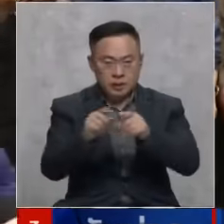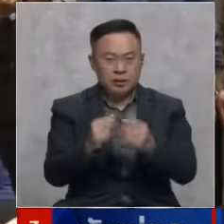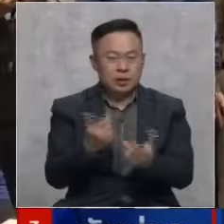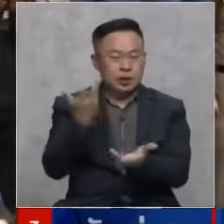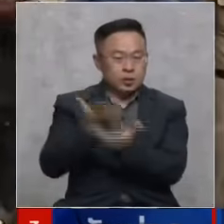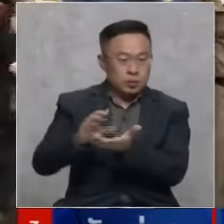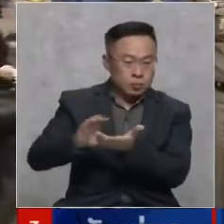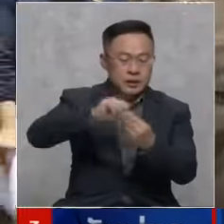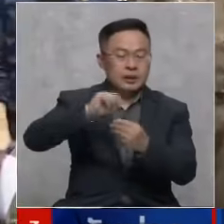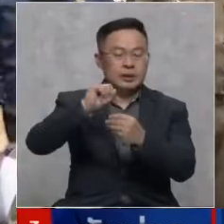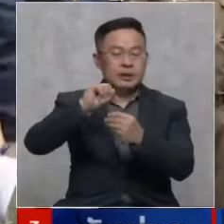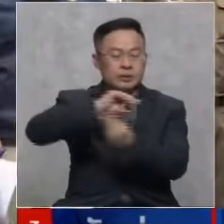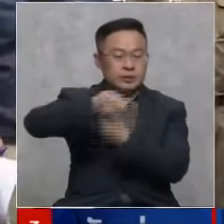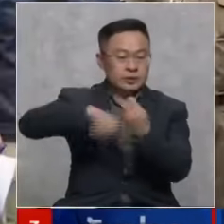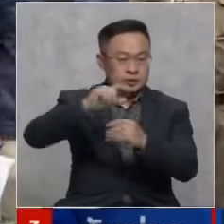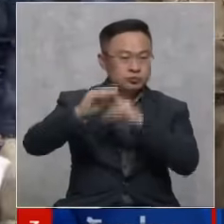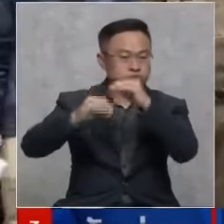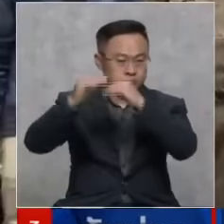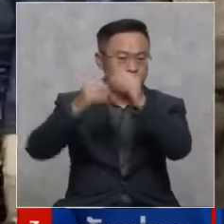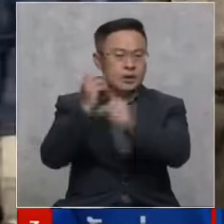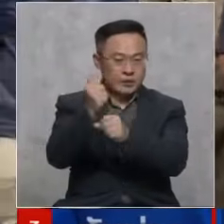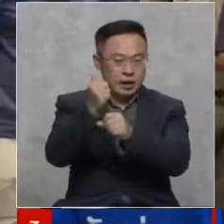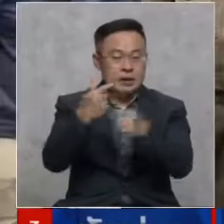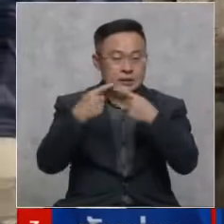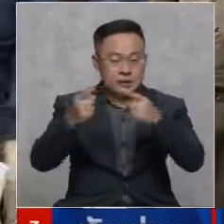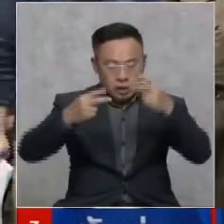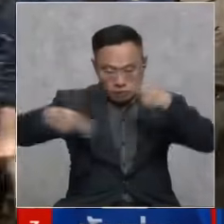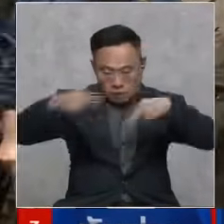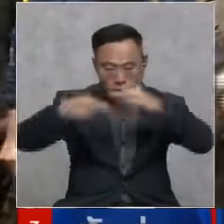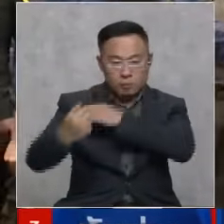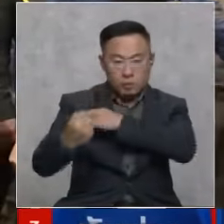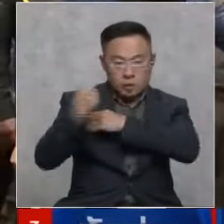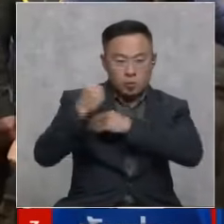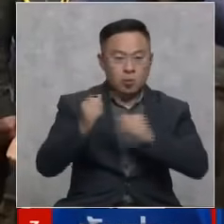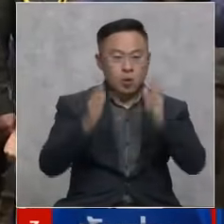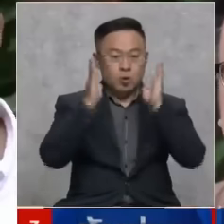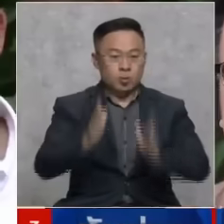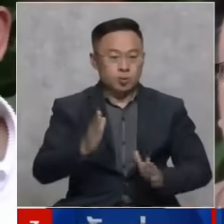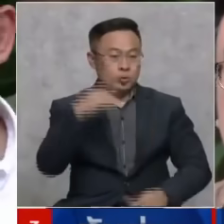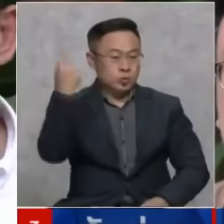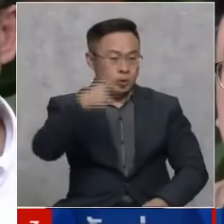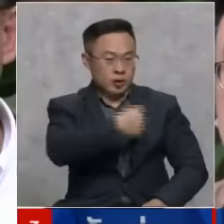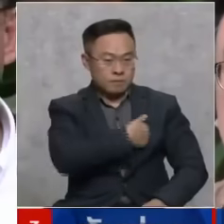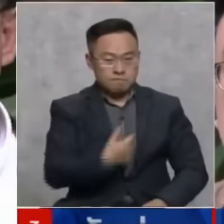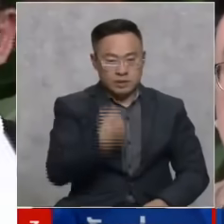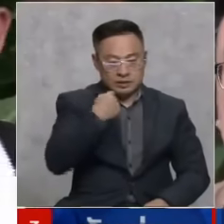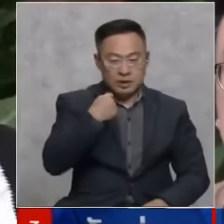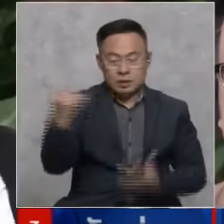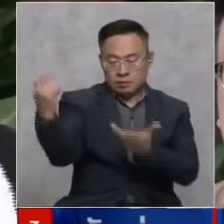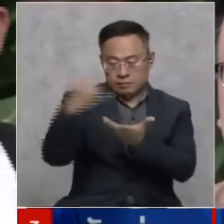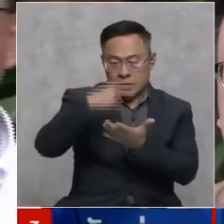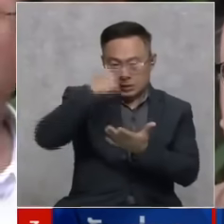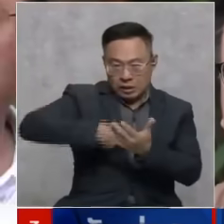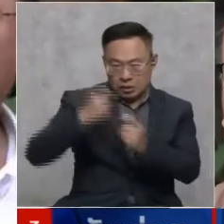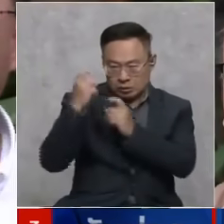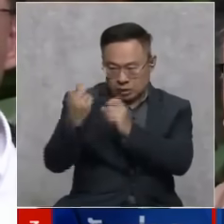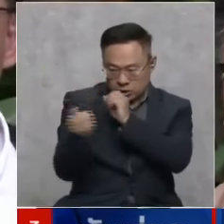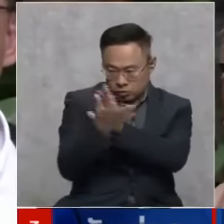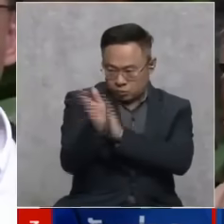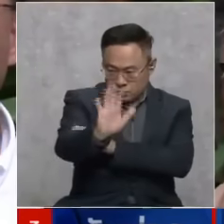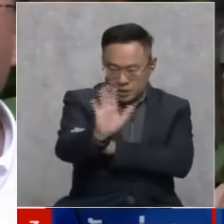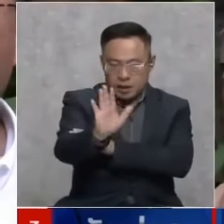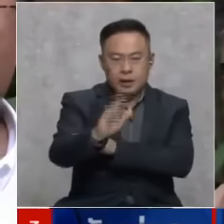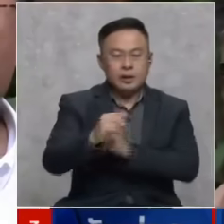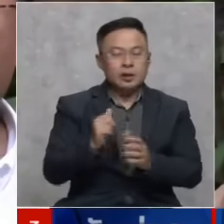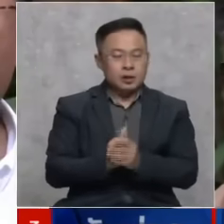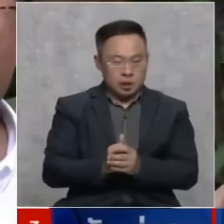ไม่ห่วงสามารถทำความปลอดภัยเนี่ยสิความมั่นใจของนักท่องเที่ยวนี่สิอันนี้เป็นเรื่องใหญ่นะคะเราเนี่ยแย่งนักท่อง